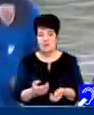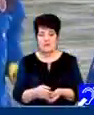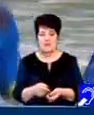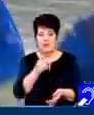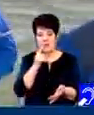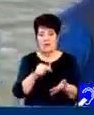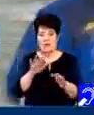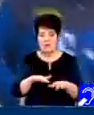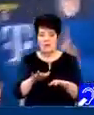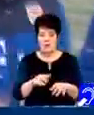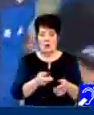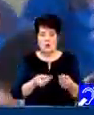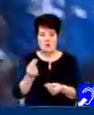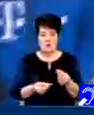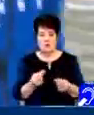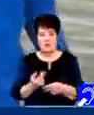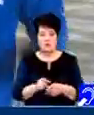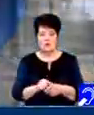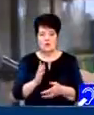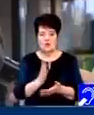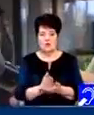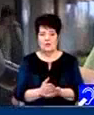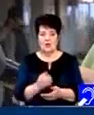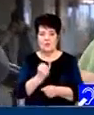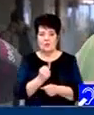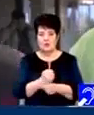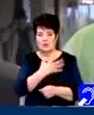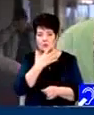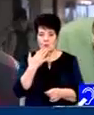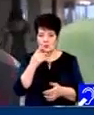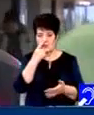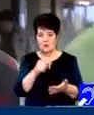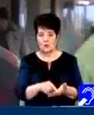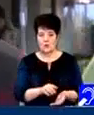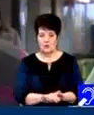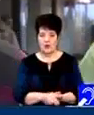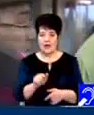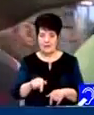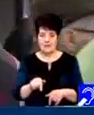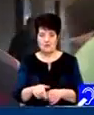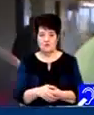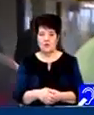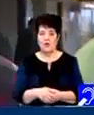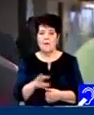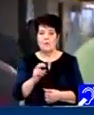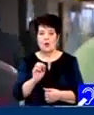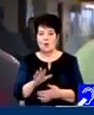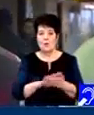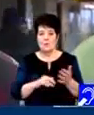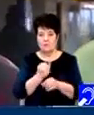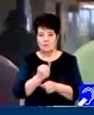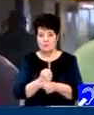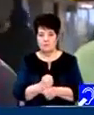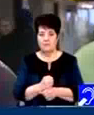ajuns și Răzvan Marin, jucătorul care este pe val în Belgia. Am muncit mult ca să ajung aici, trebuie să muncesc în